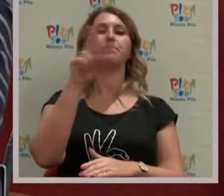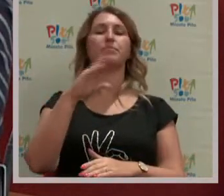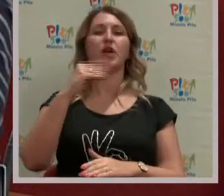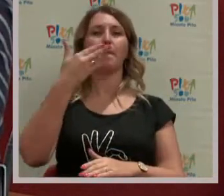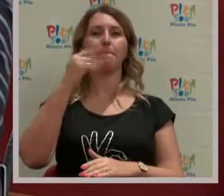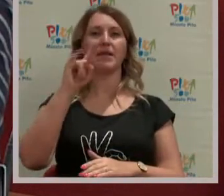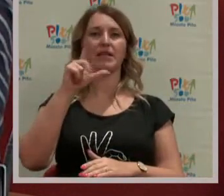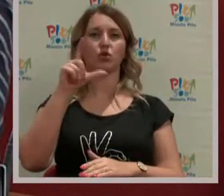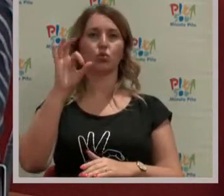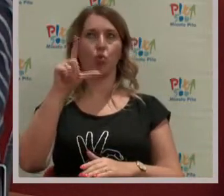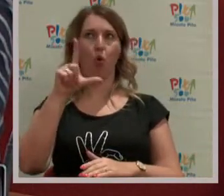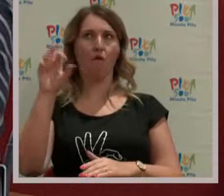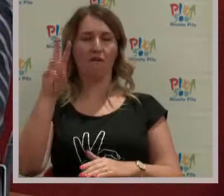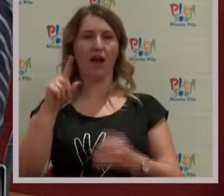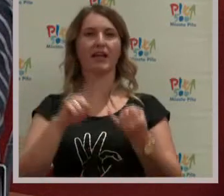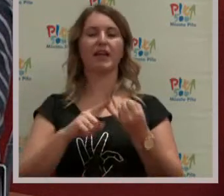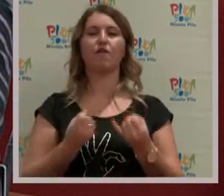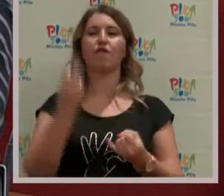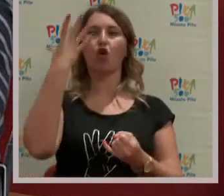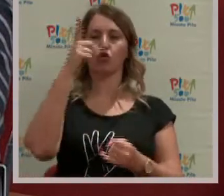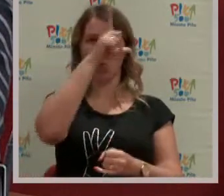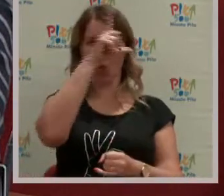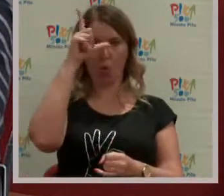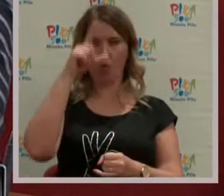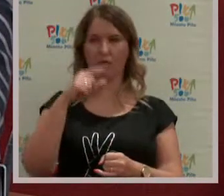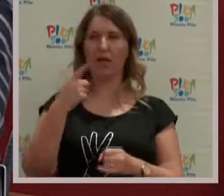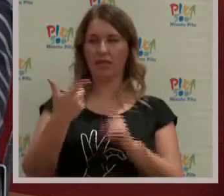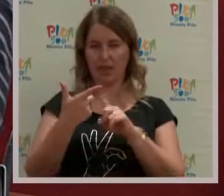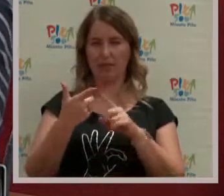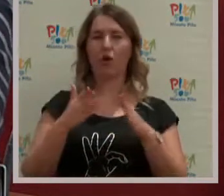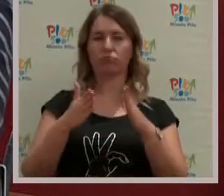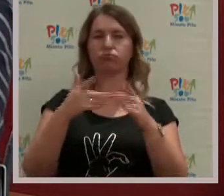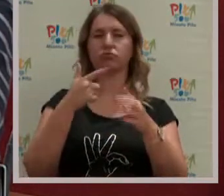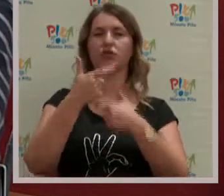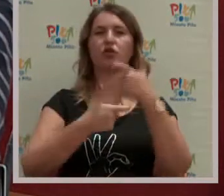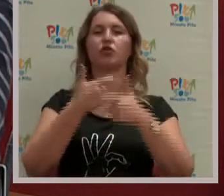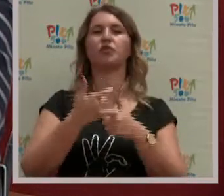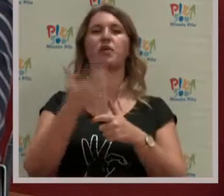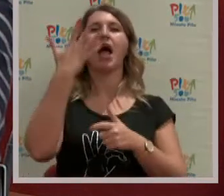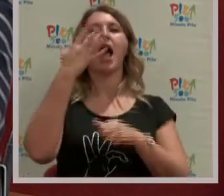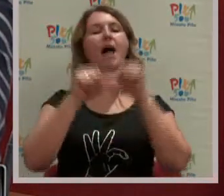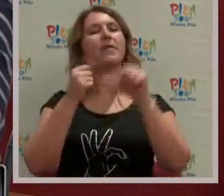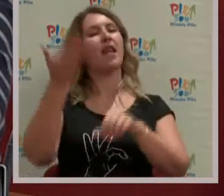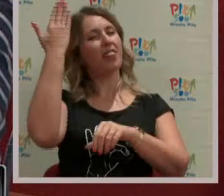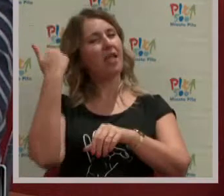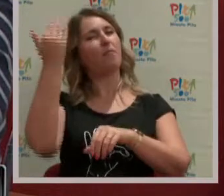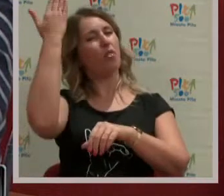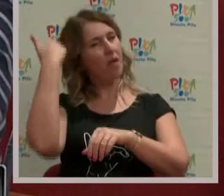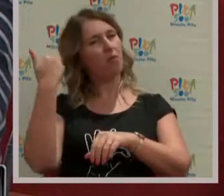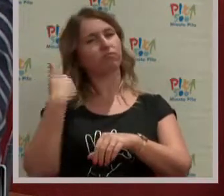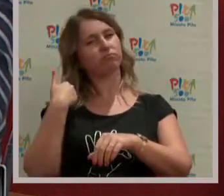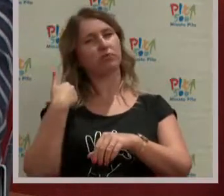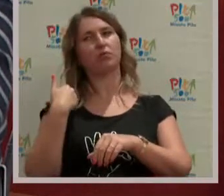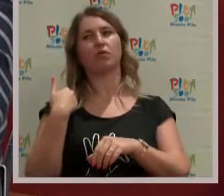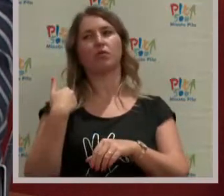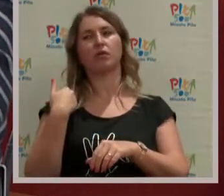i w zakresie ulicy Wiosny Ludów dobrze mówię dobrze mówię 5 lat temu gdzie oba projekty były bardzo